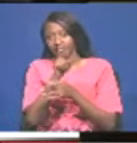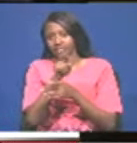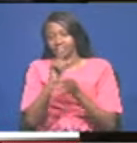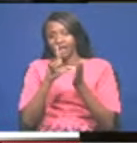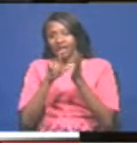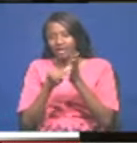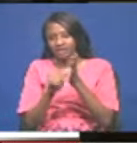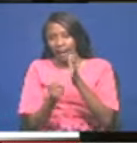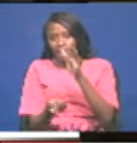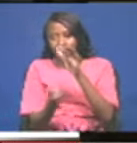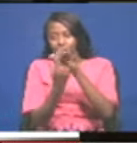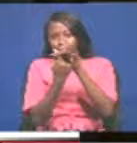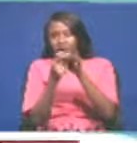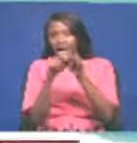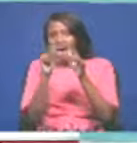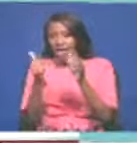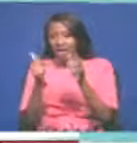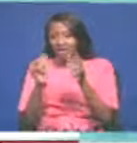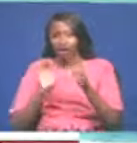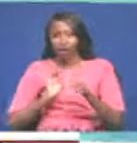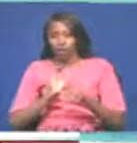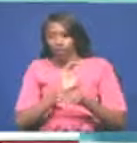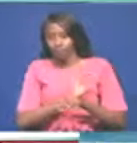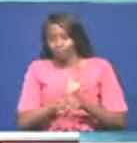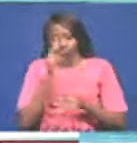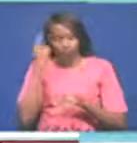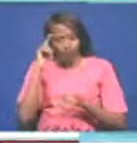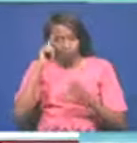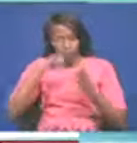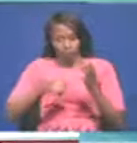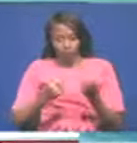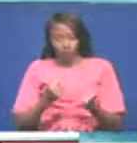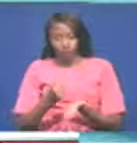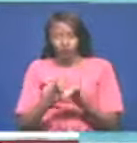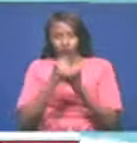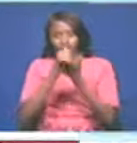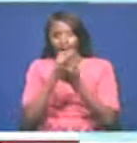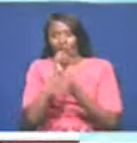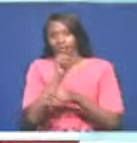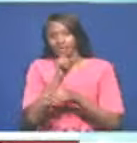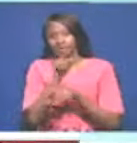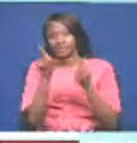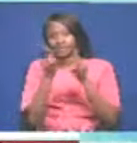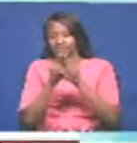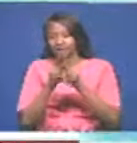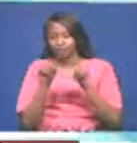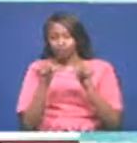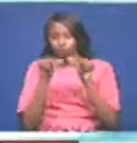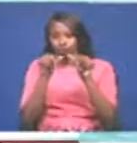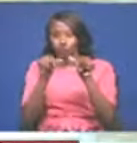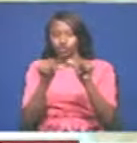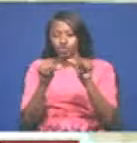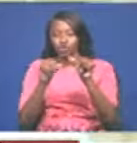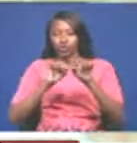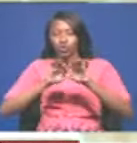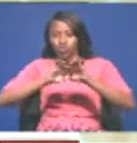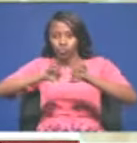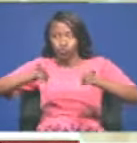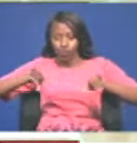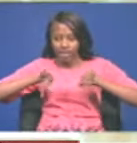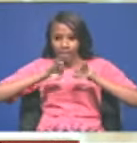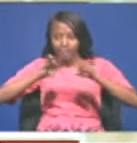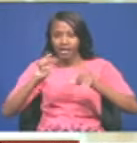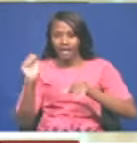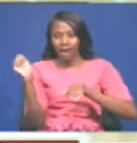ya kusimamia masuala ya soka humu nchini. Mbali na soka, pia ana jukumu la kushughulikia mashirikisho ya michezo ya uogeleaji na badminton ambayo